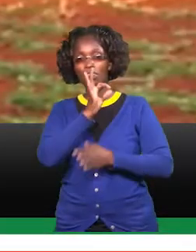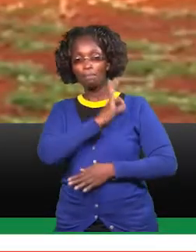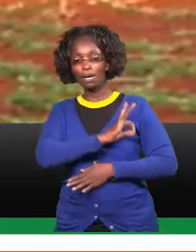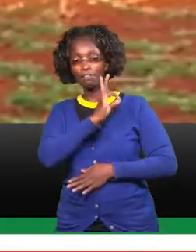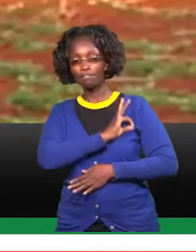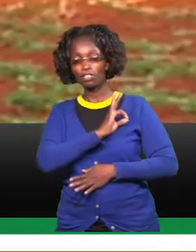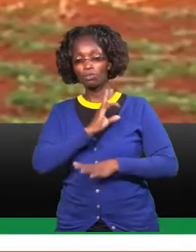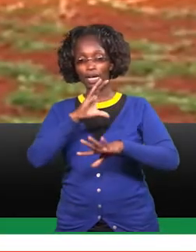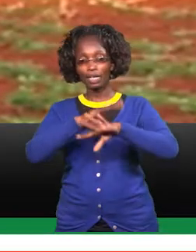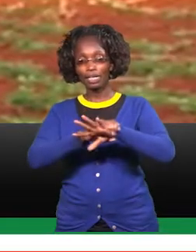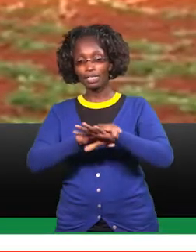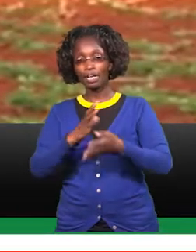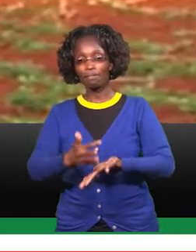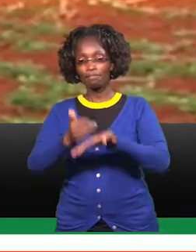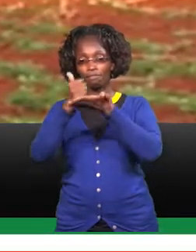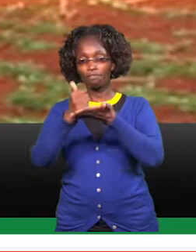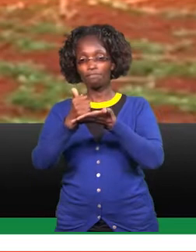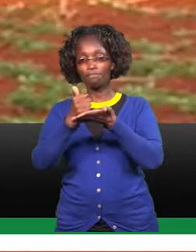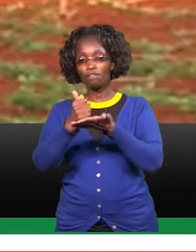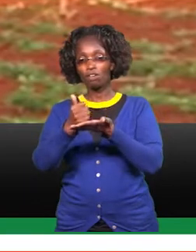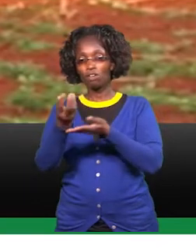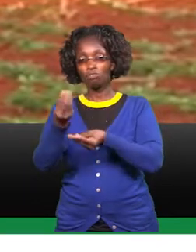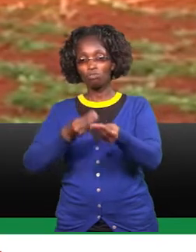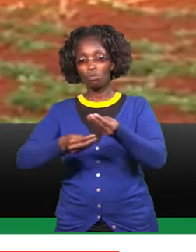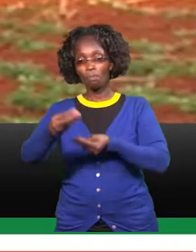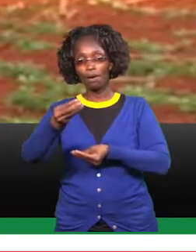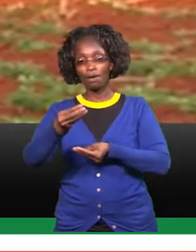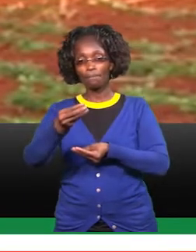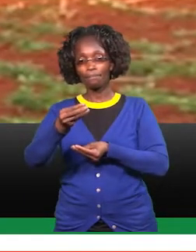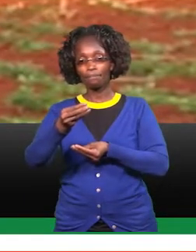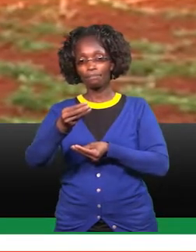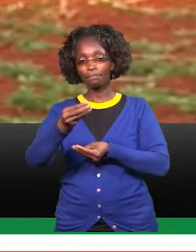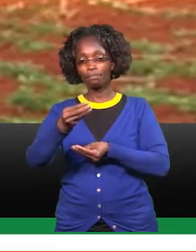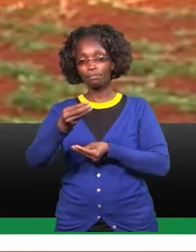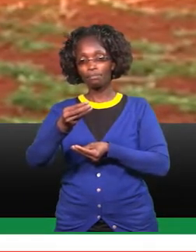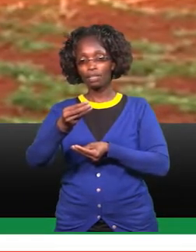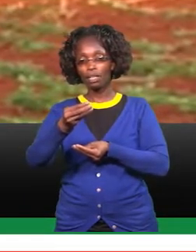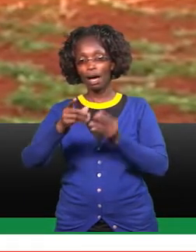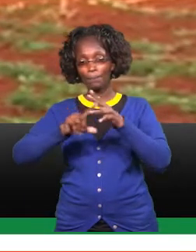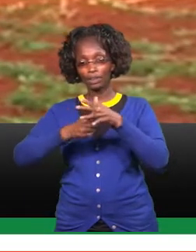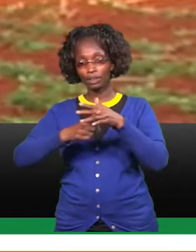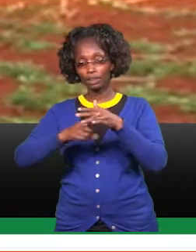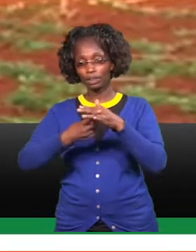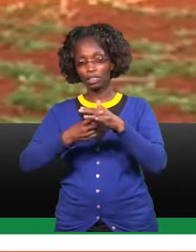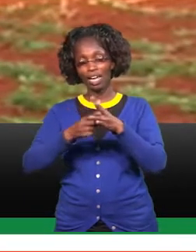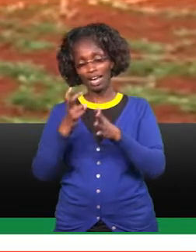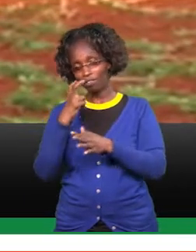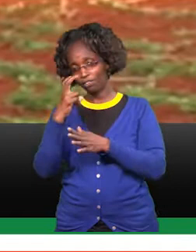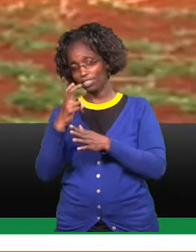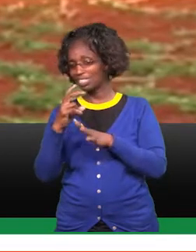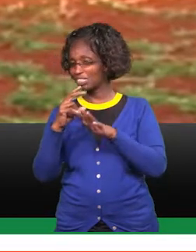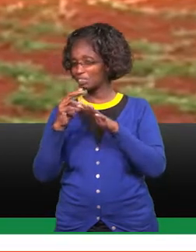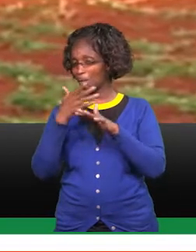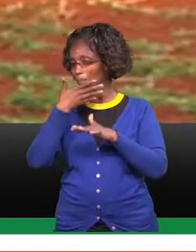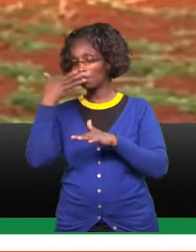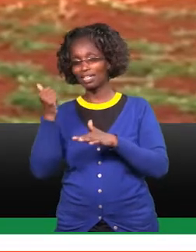njugu iliniwezesha pia kununua kresha ya kukoboa pojo. Na